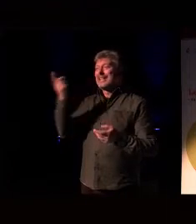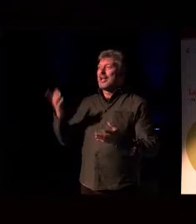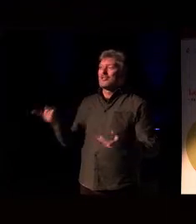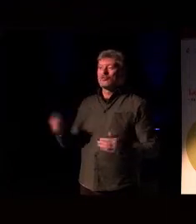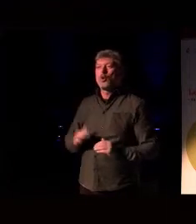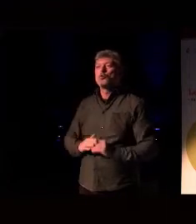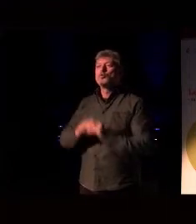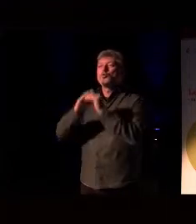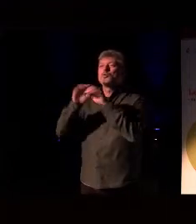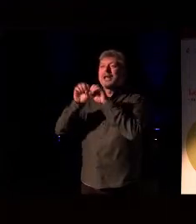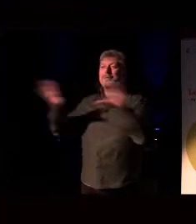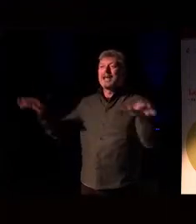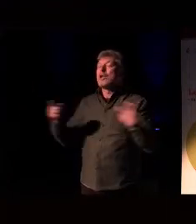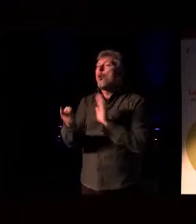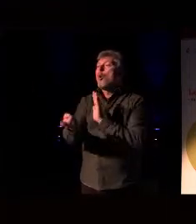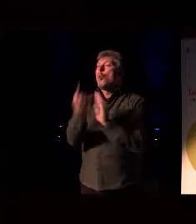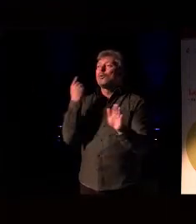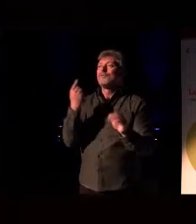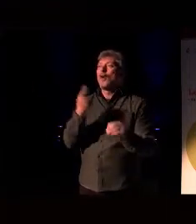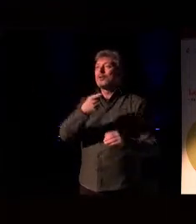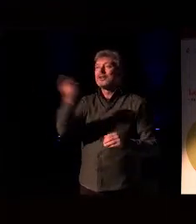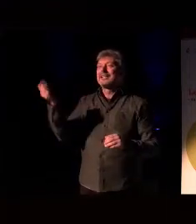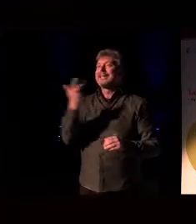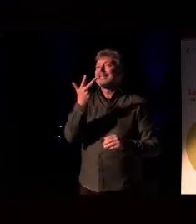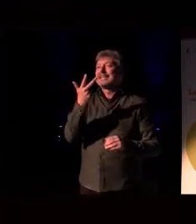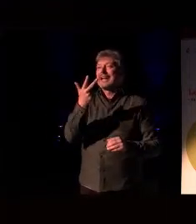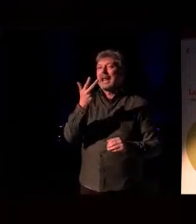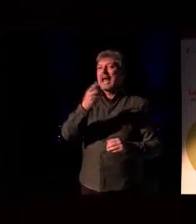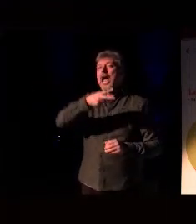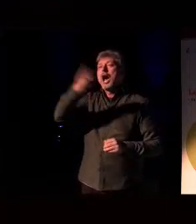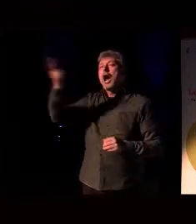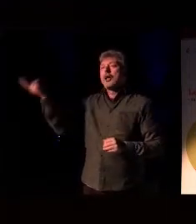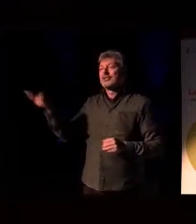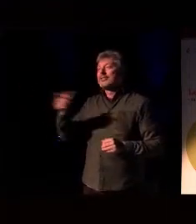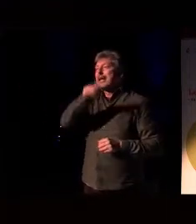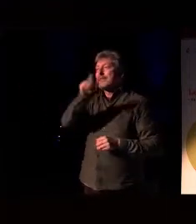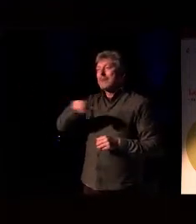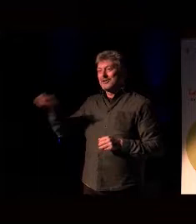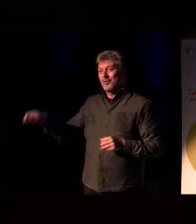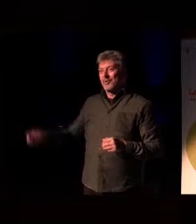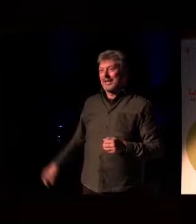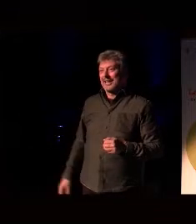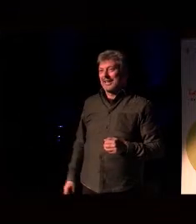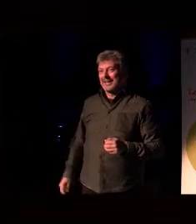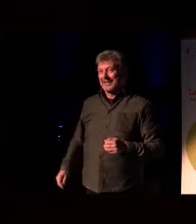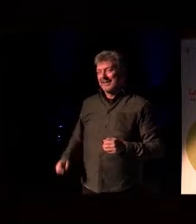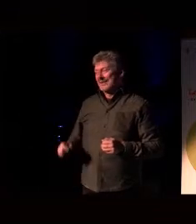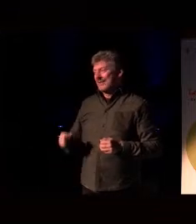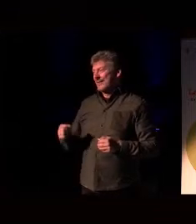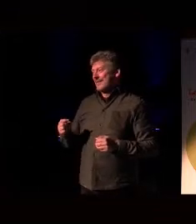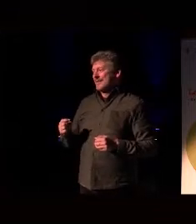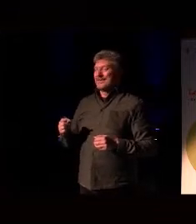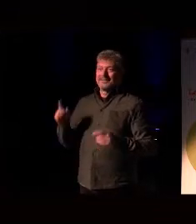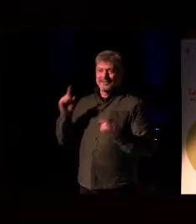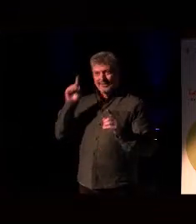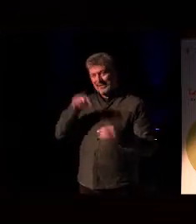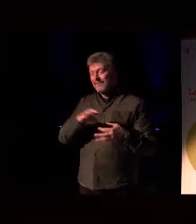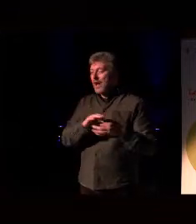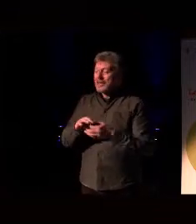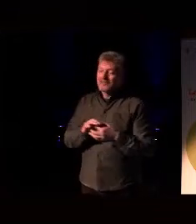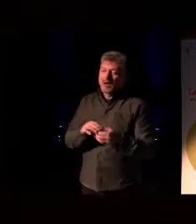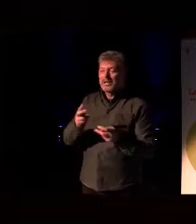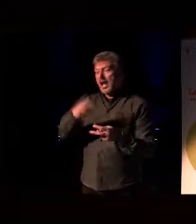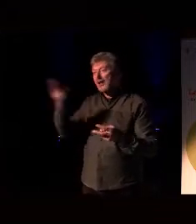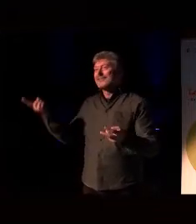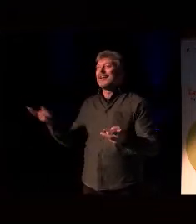medier. Og utfordrer 3 andre, kan være heftige mennesker eller ikke, familie,